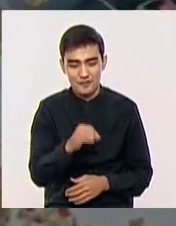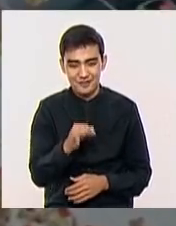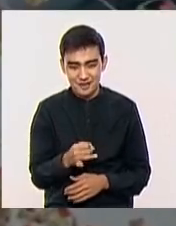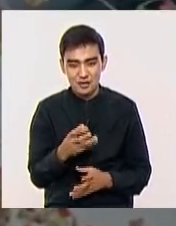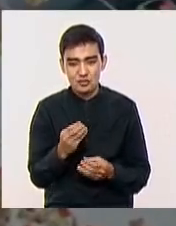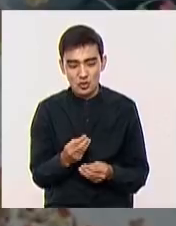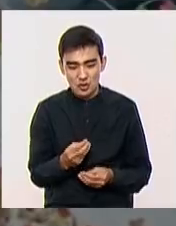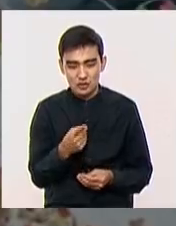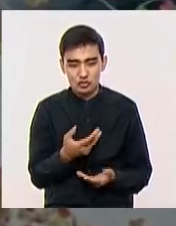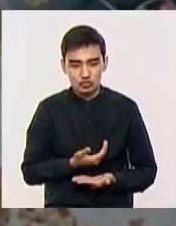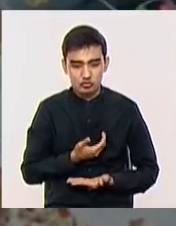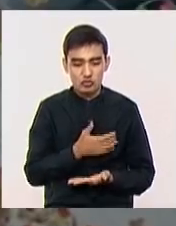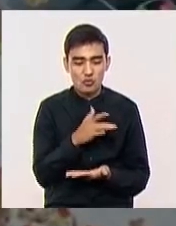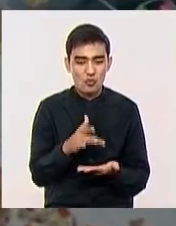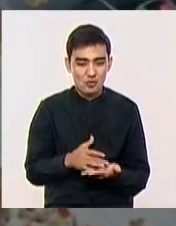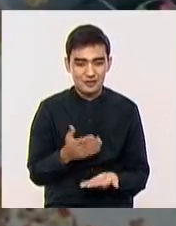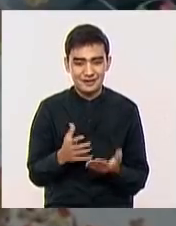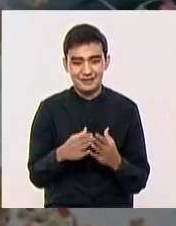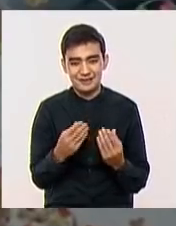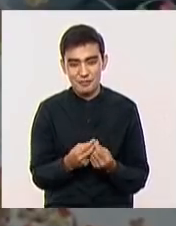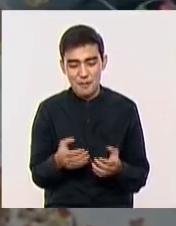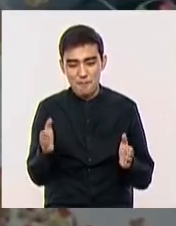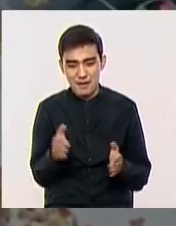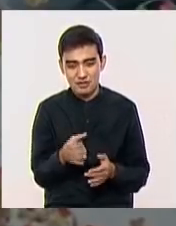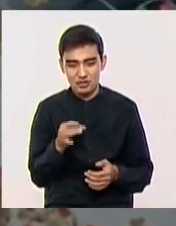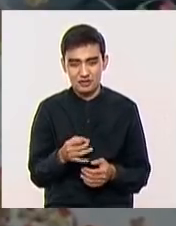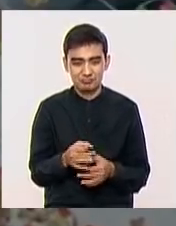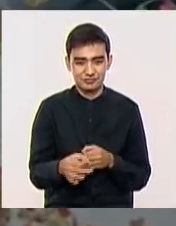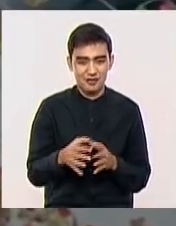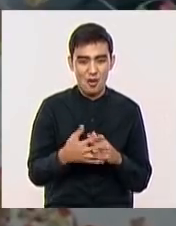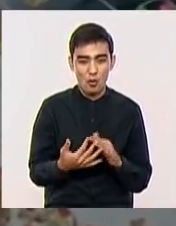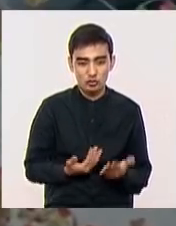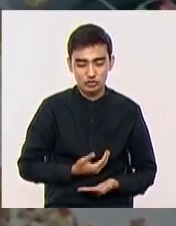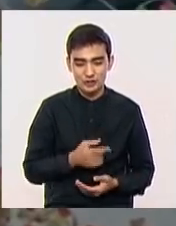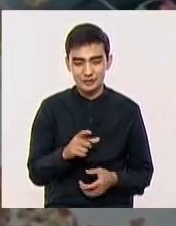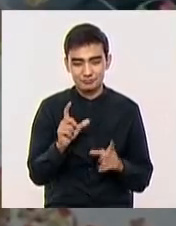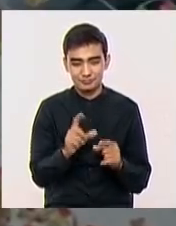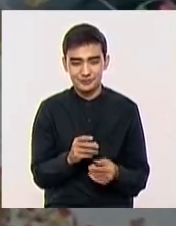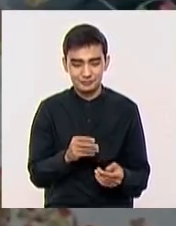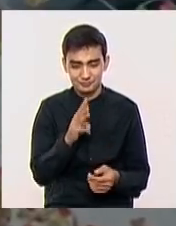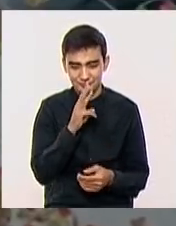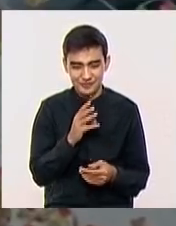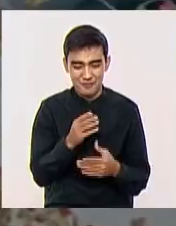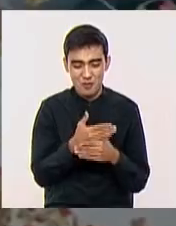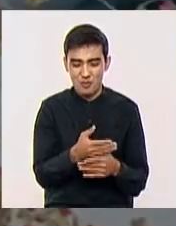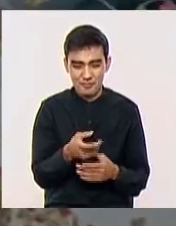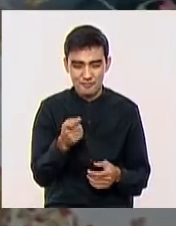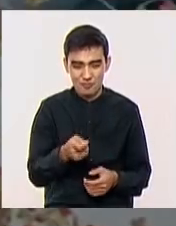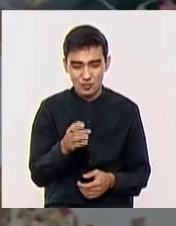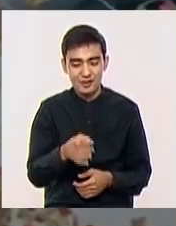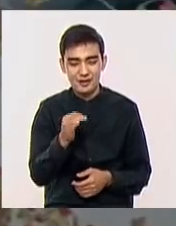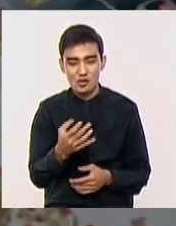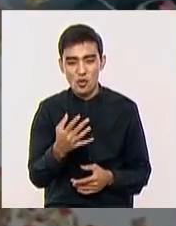при этом они живут в городе. Если семья поменьше и проживает в селе, то выплата уменьшается. Подробностей, по